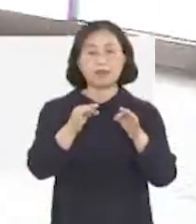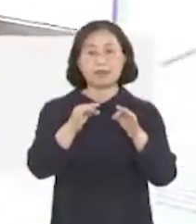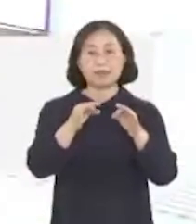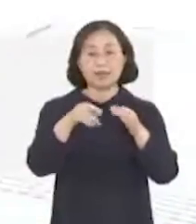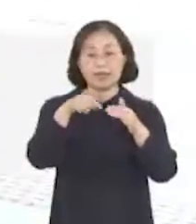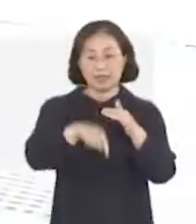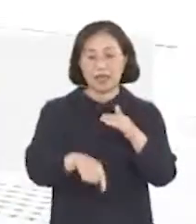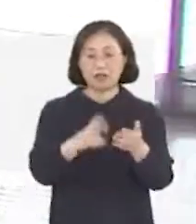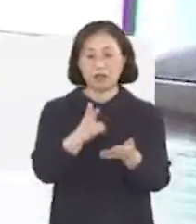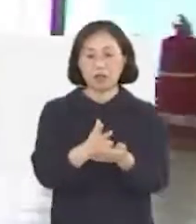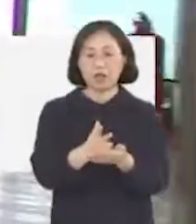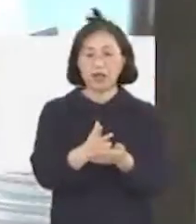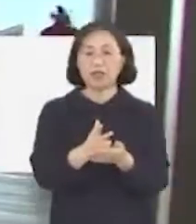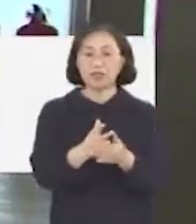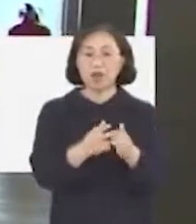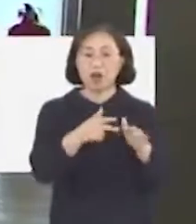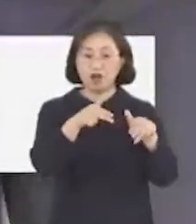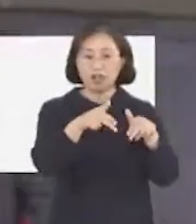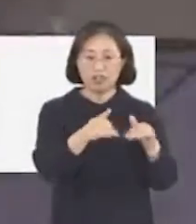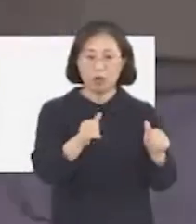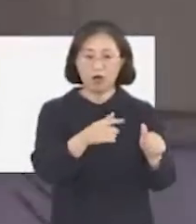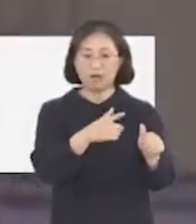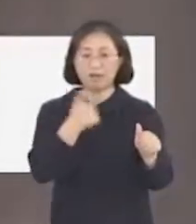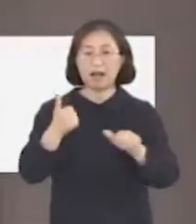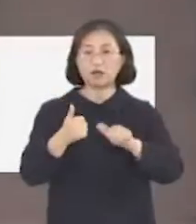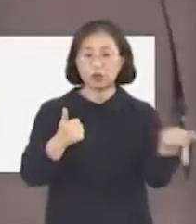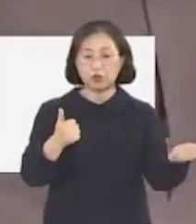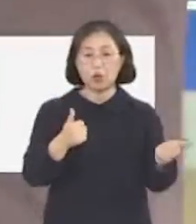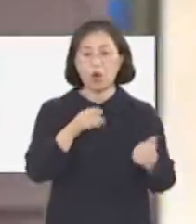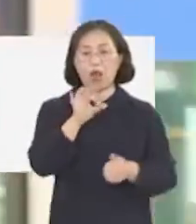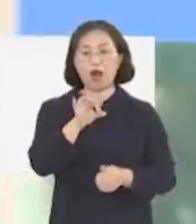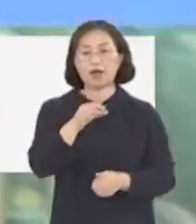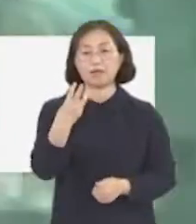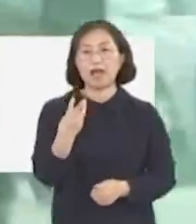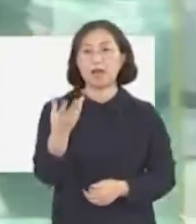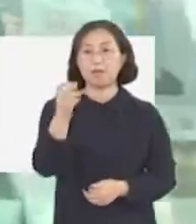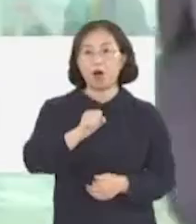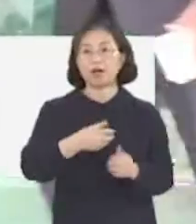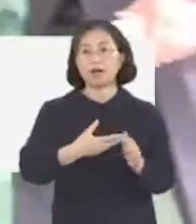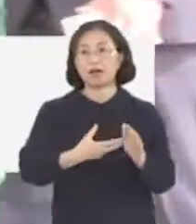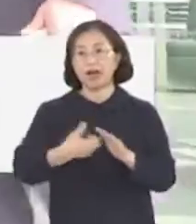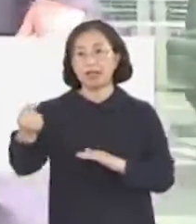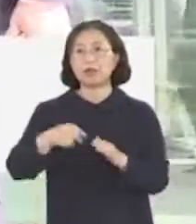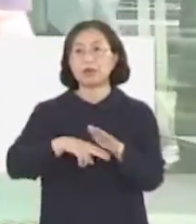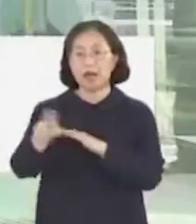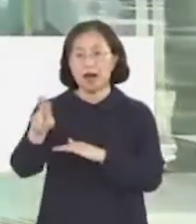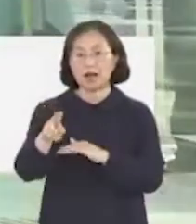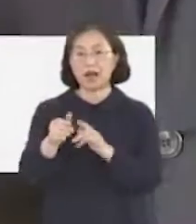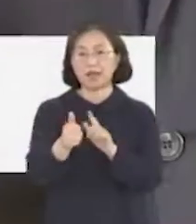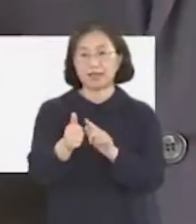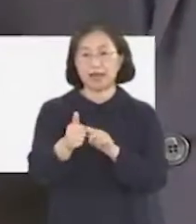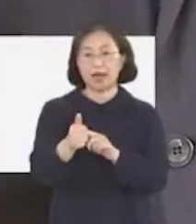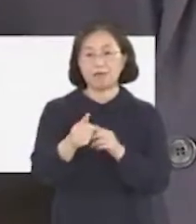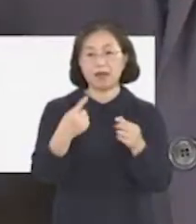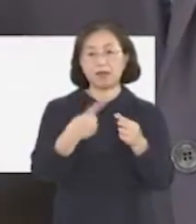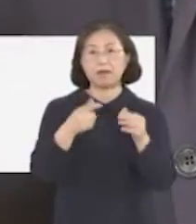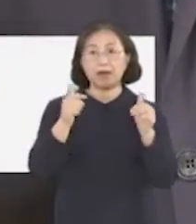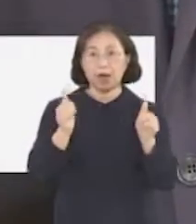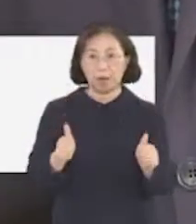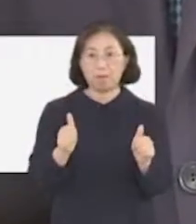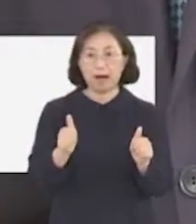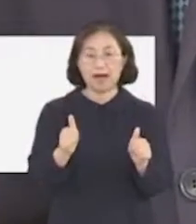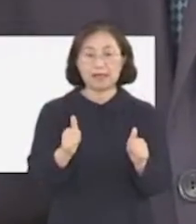주차장에서 출납 과장 김모씨를 살해하고 현금 3억원을 들고 달아낸 혐의로 기소된 이들의 첫 번째